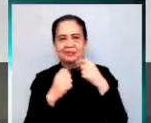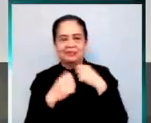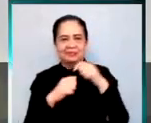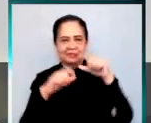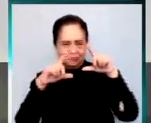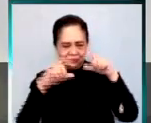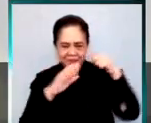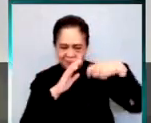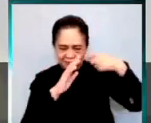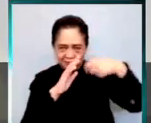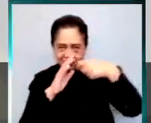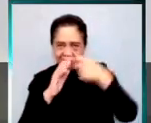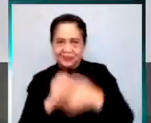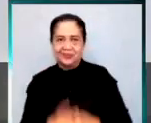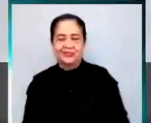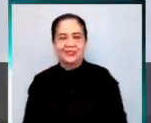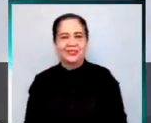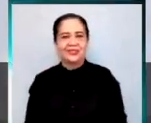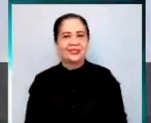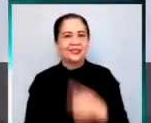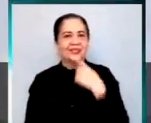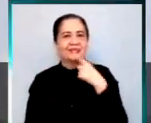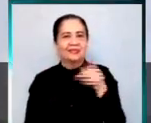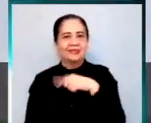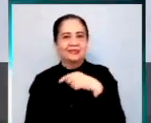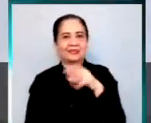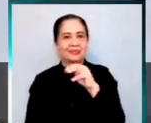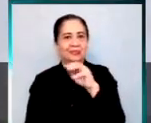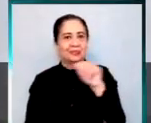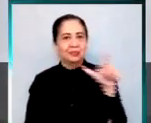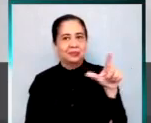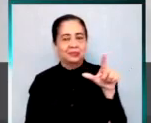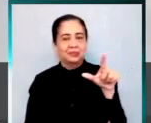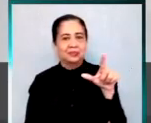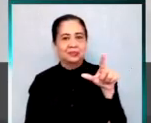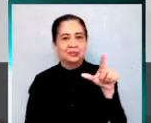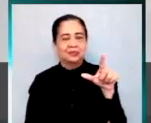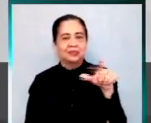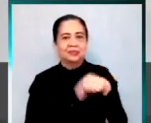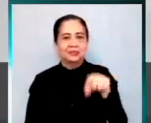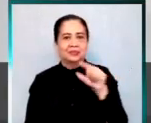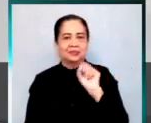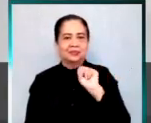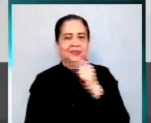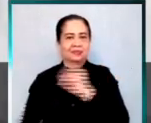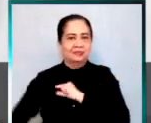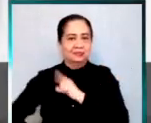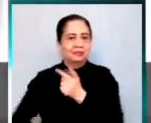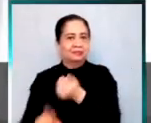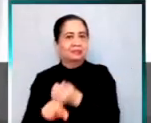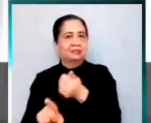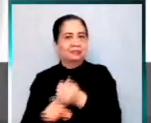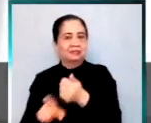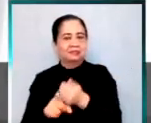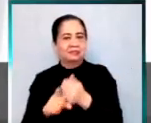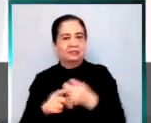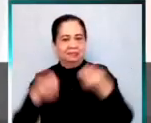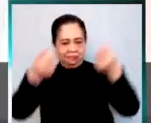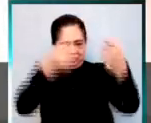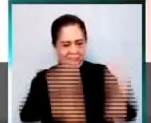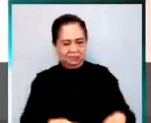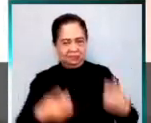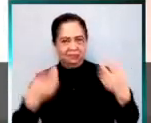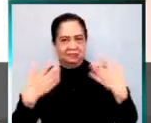video. Ayon naman sa mga mall o ayon naman sa mall, mga guards pa mismo ang nagbihis sa mga pusa at ang